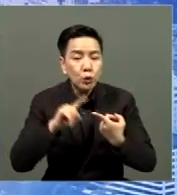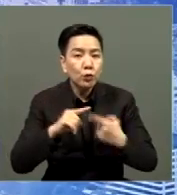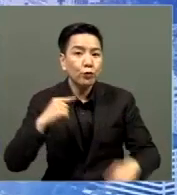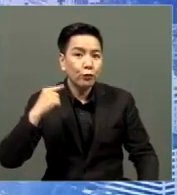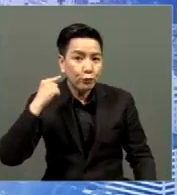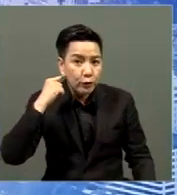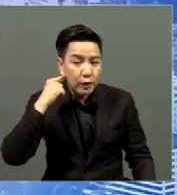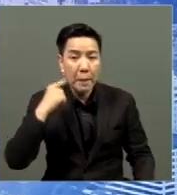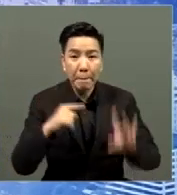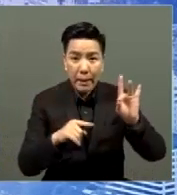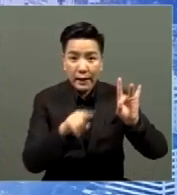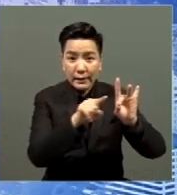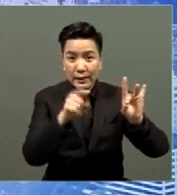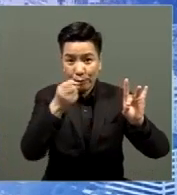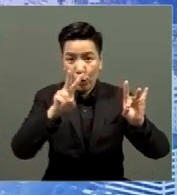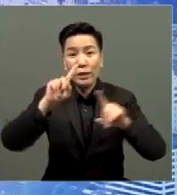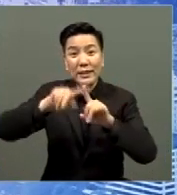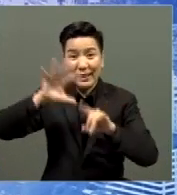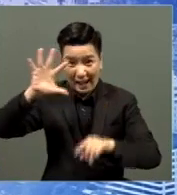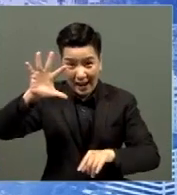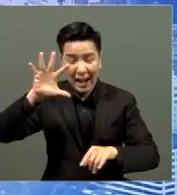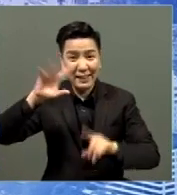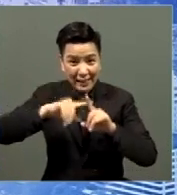นี้นะครับเอ่อก็จะเป็นช่วงของการฟัง 8ถึง 12